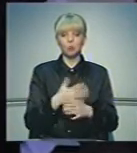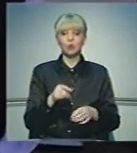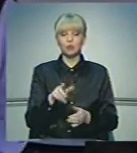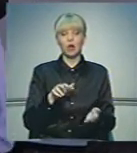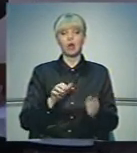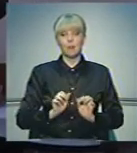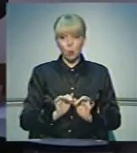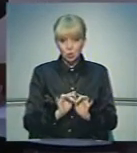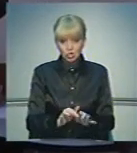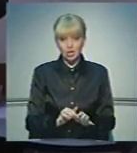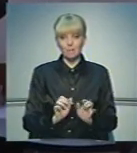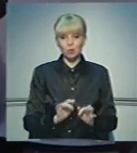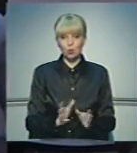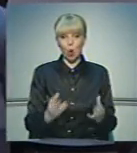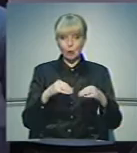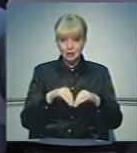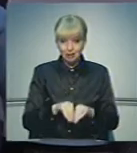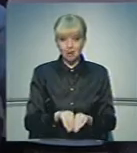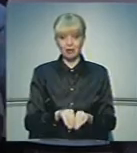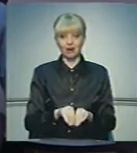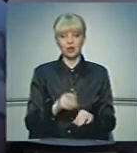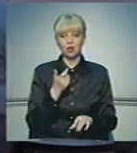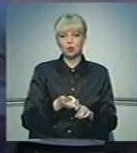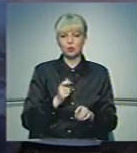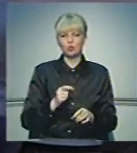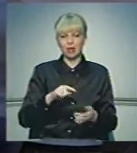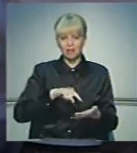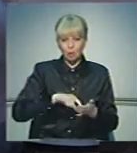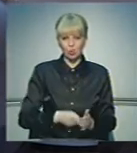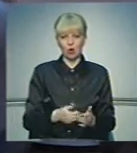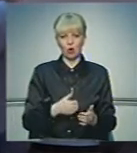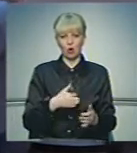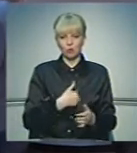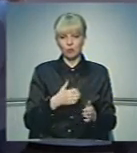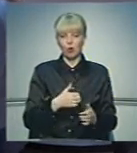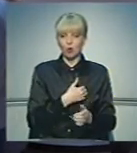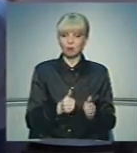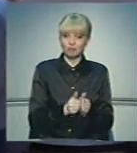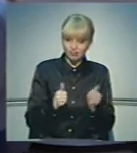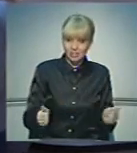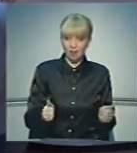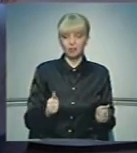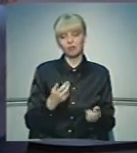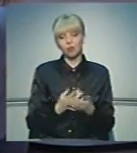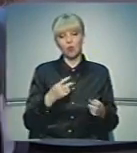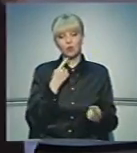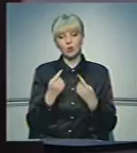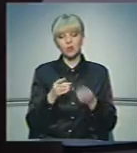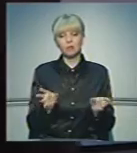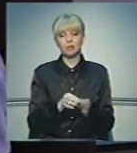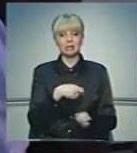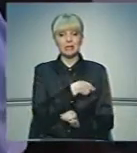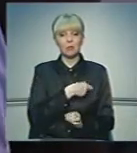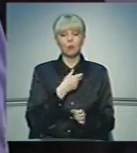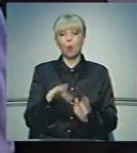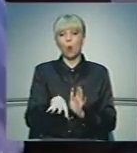пройшли процедуру об'єднання, то і дуже наполегливо хочуть від'єднатися, ну, напевне, потрібно розмовляти з депутатом, який